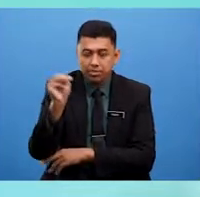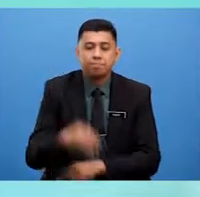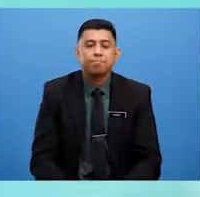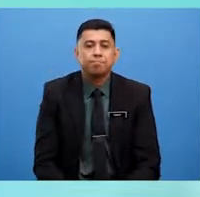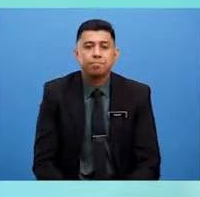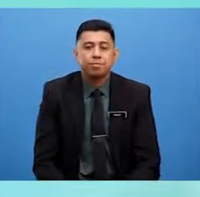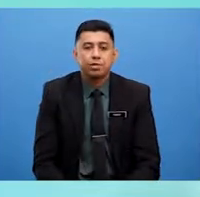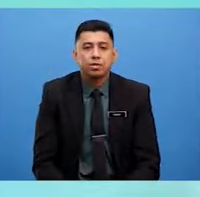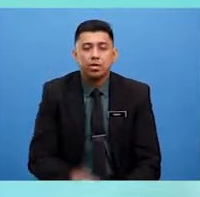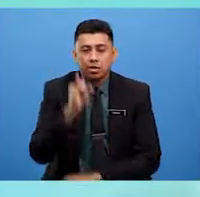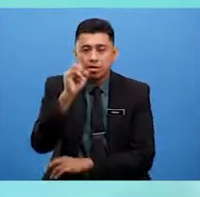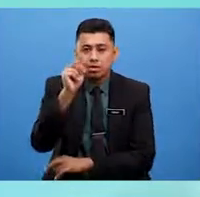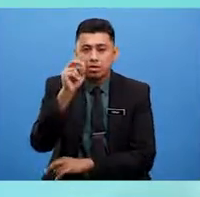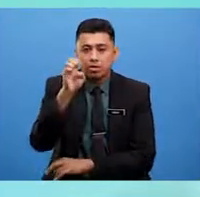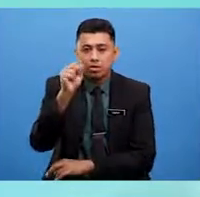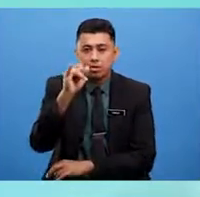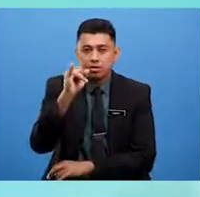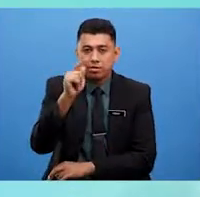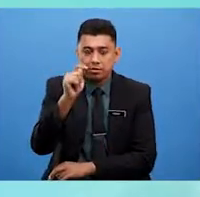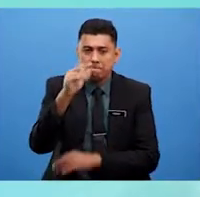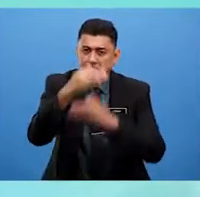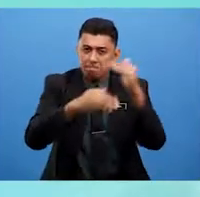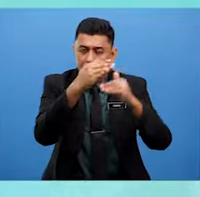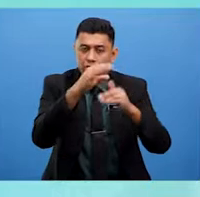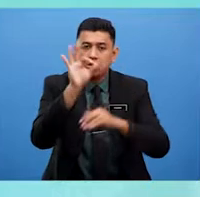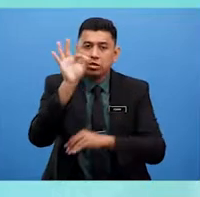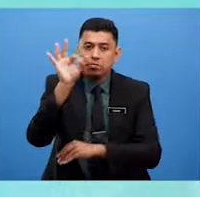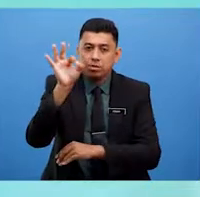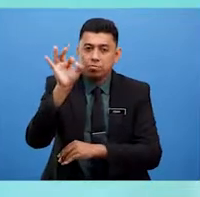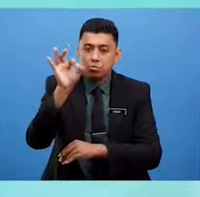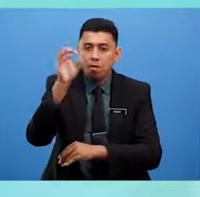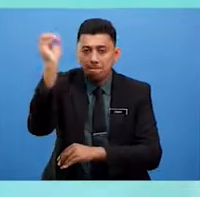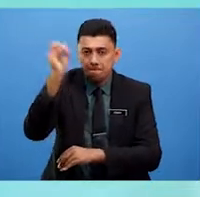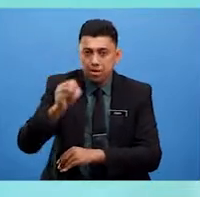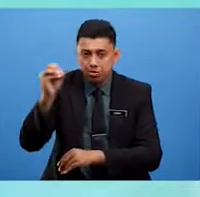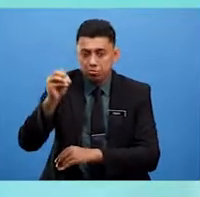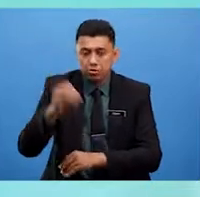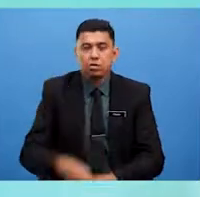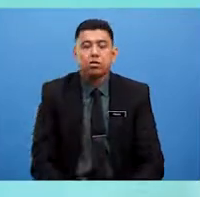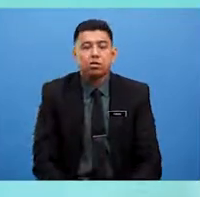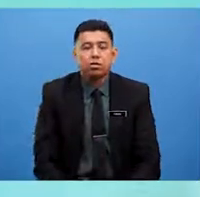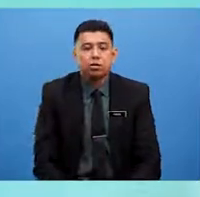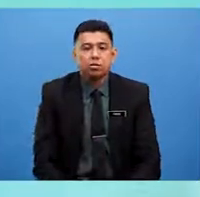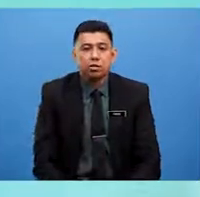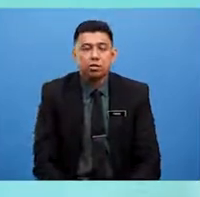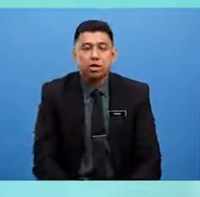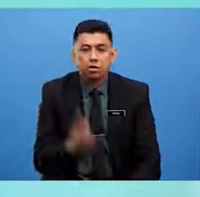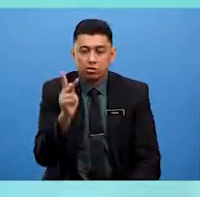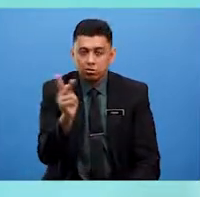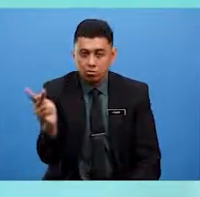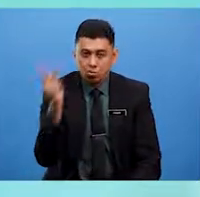Intensiti latihan pada fasa ini ditingkatkan sehingga 90%. Bagi sukan yang berasaskan kekuatan